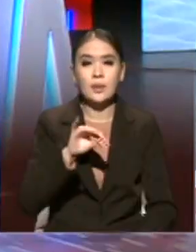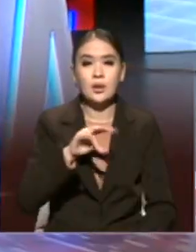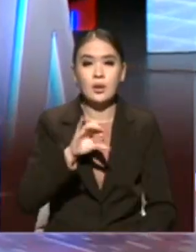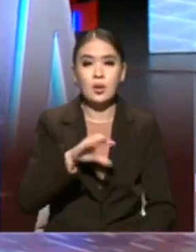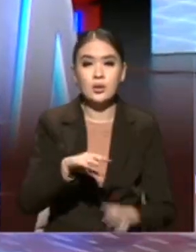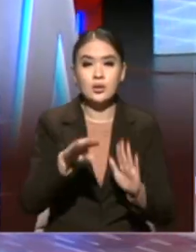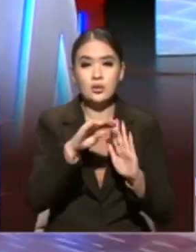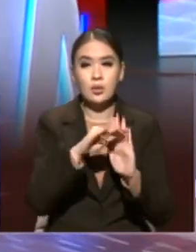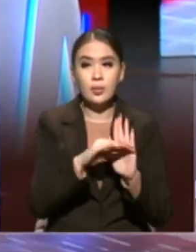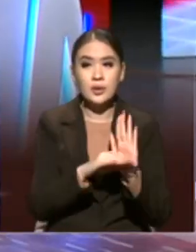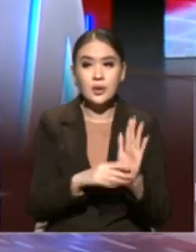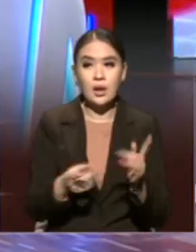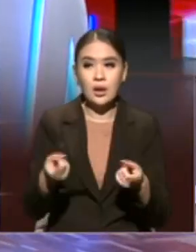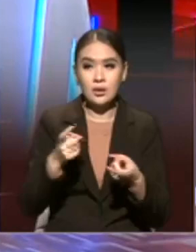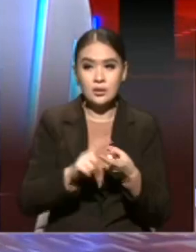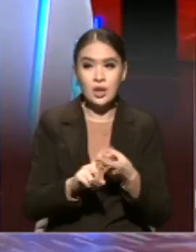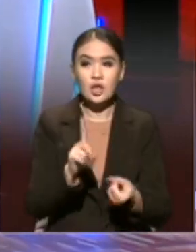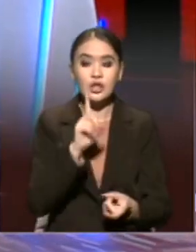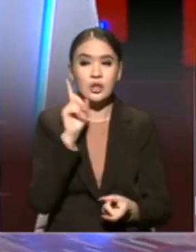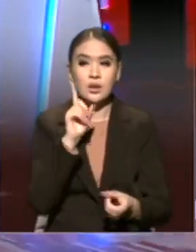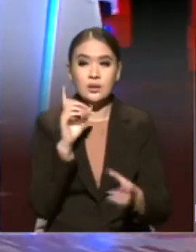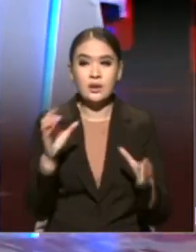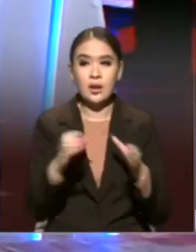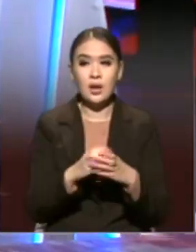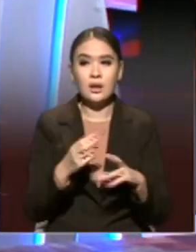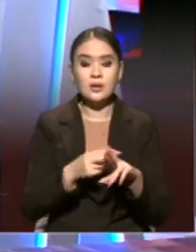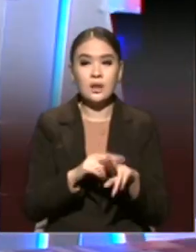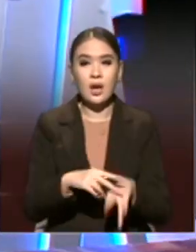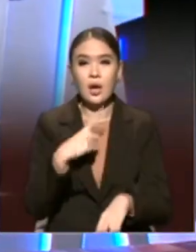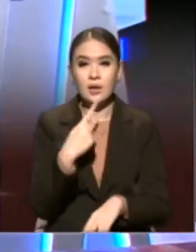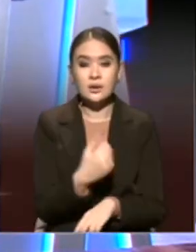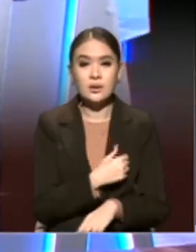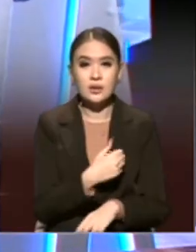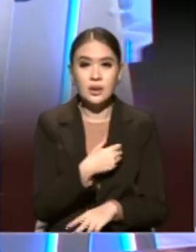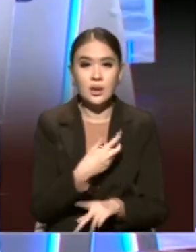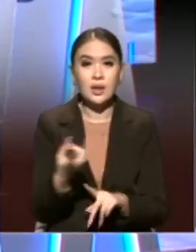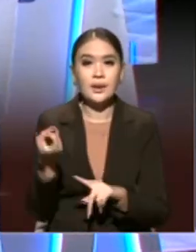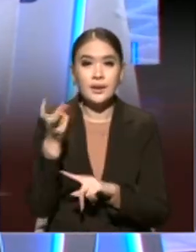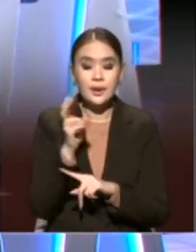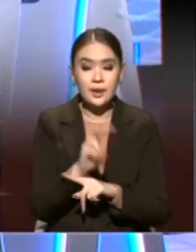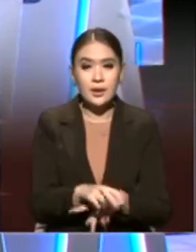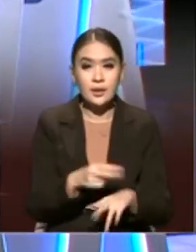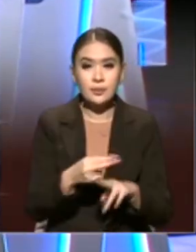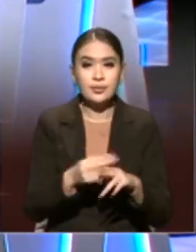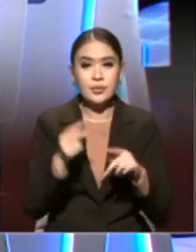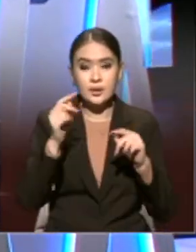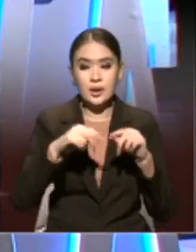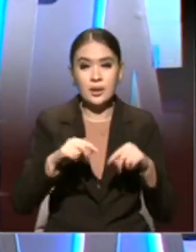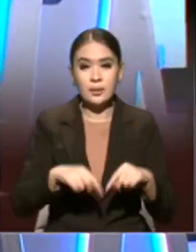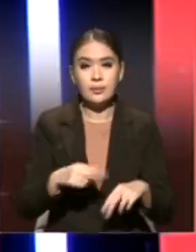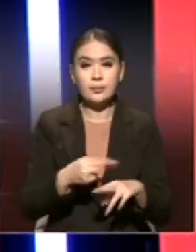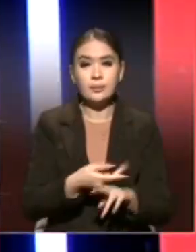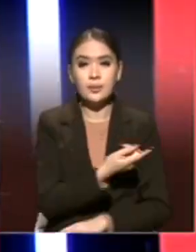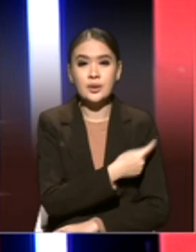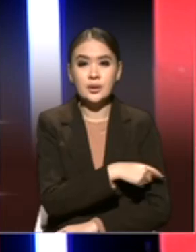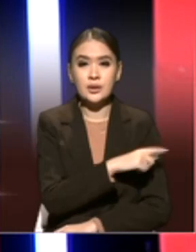жобамыздың арқасында жастарымыз кәдімгідей әскерге өздері келіп, сараптамалық медициналық комиссияны